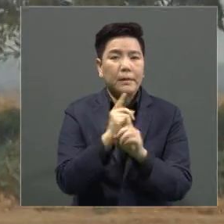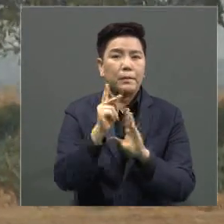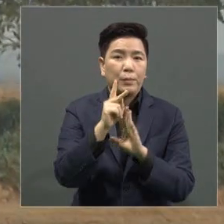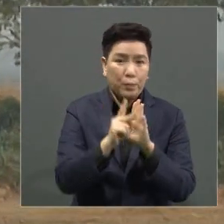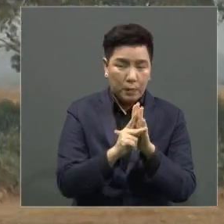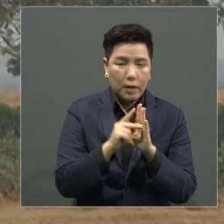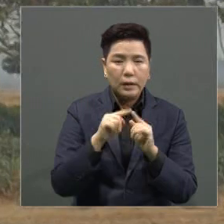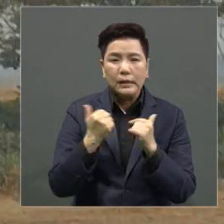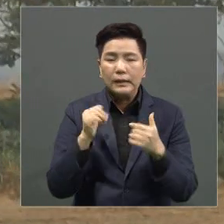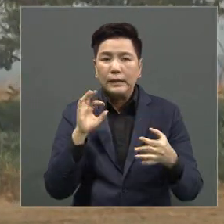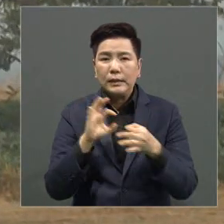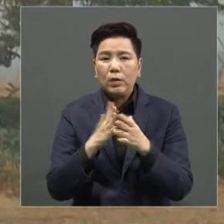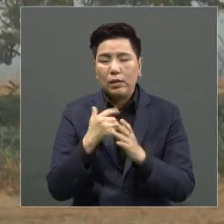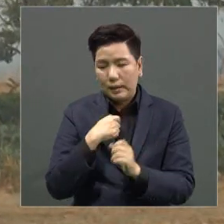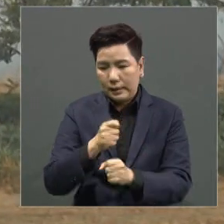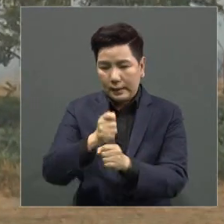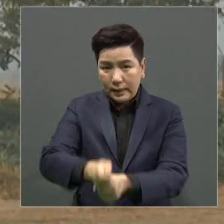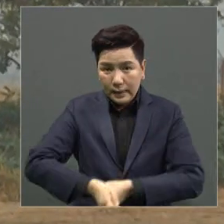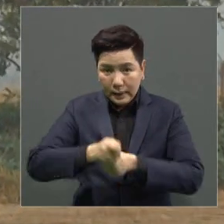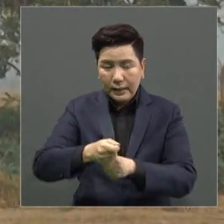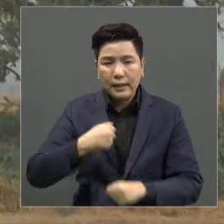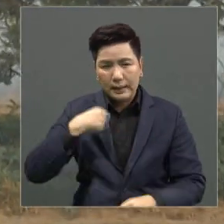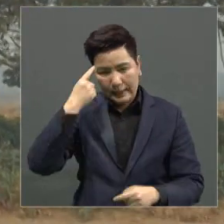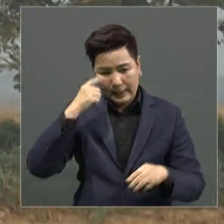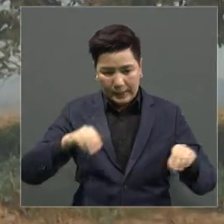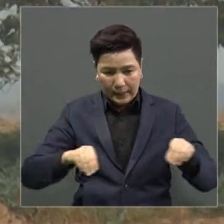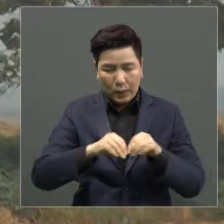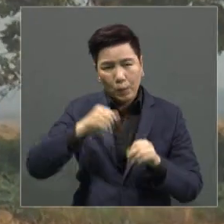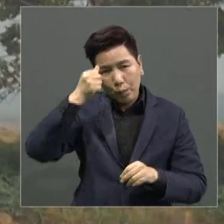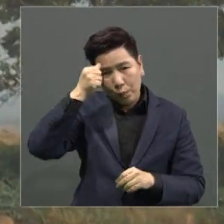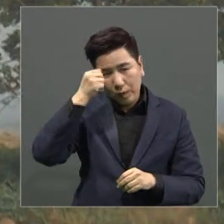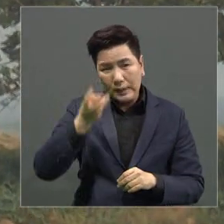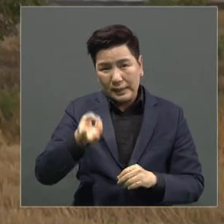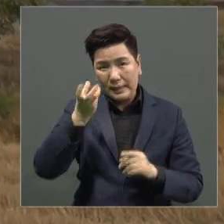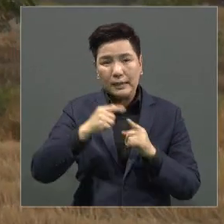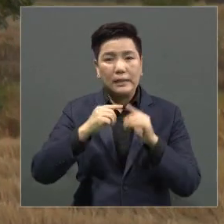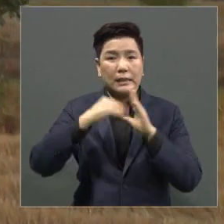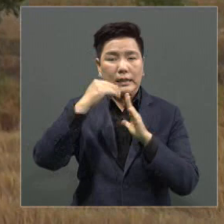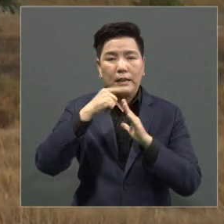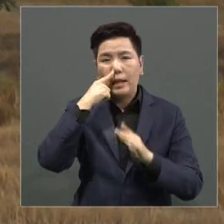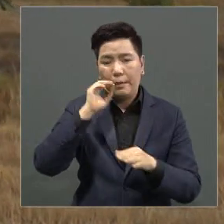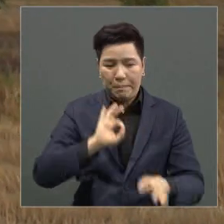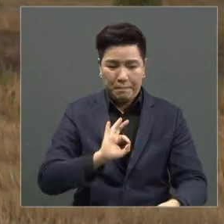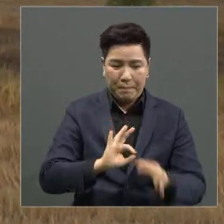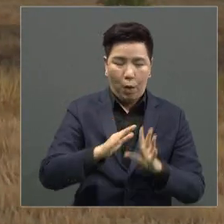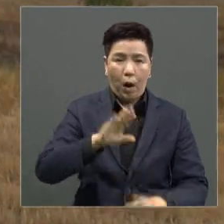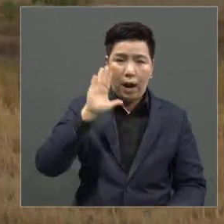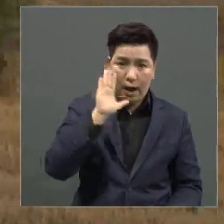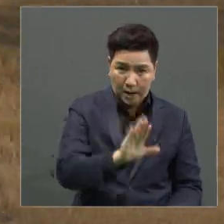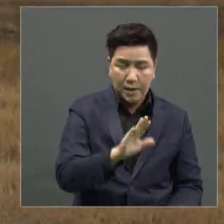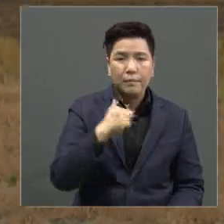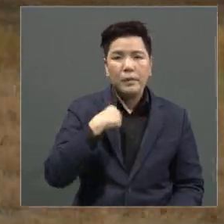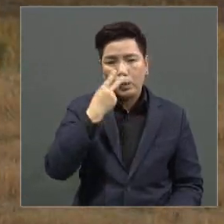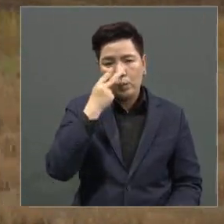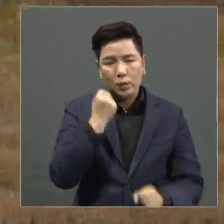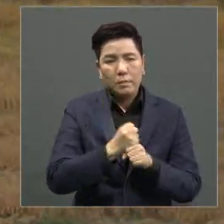โดยเฉพาะมาตรการในภาคการเกษตรเข้าใจว่าเดี๋ยวนะอีกไม่กี่วันนี้ในพื้นที่ทางภาคเหนือก็จะประกาศพื้นที่ห้ามเผาแบบเด็ดขาดก็จะน่า